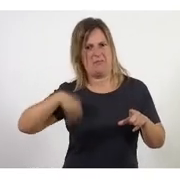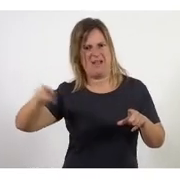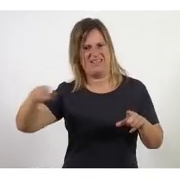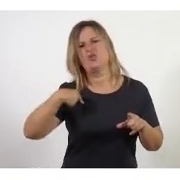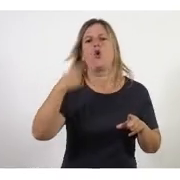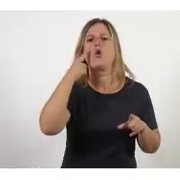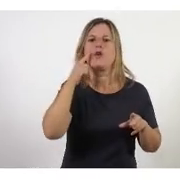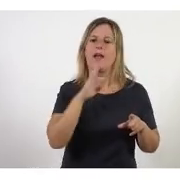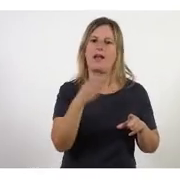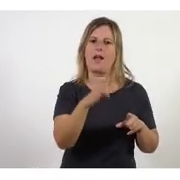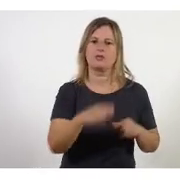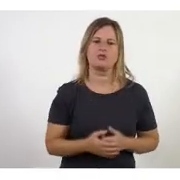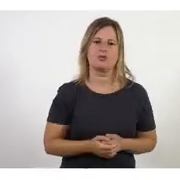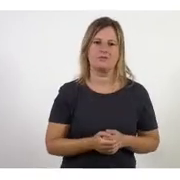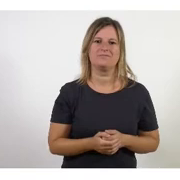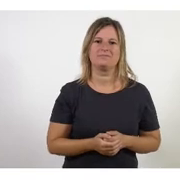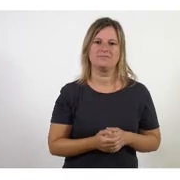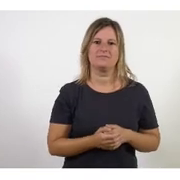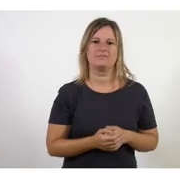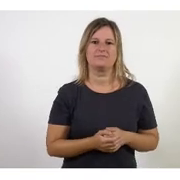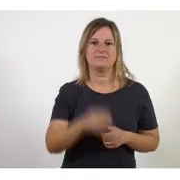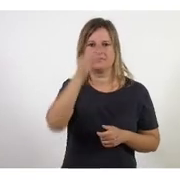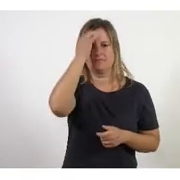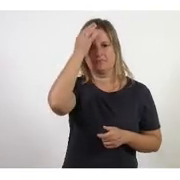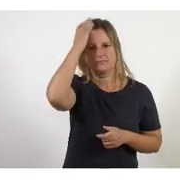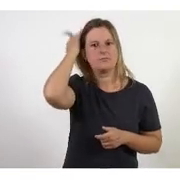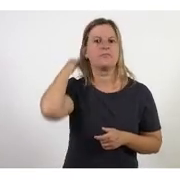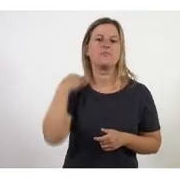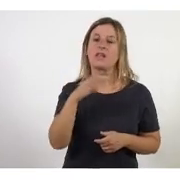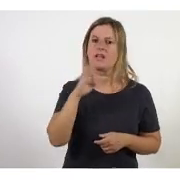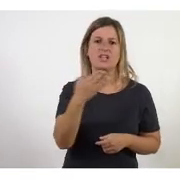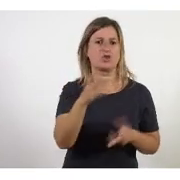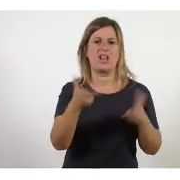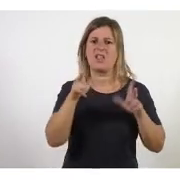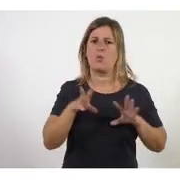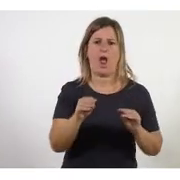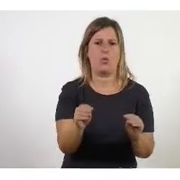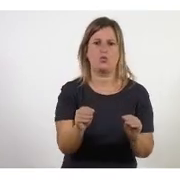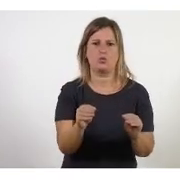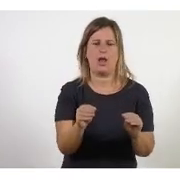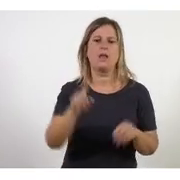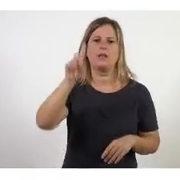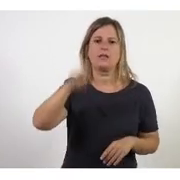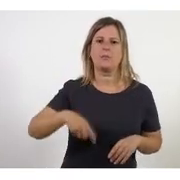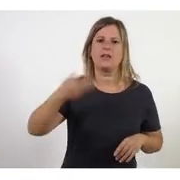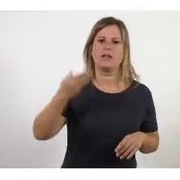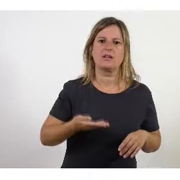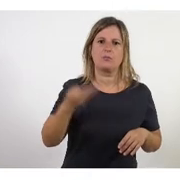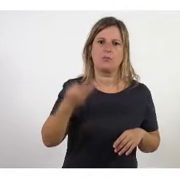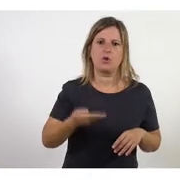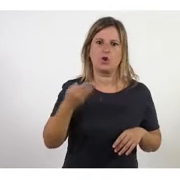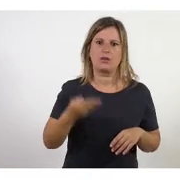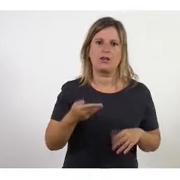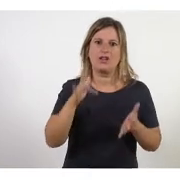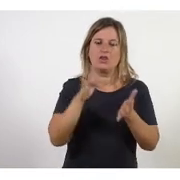conec, aquesta cançó l'he fet servir. Vale? Són cançons lliures. Els que pregunteu això, important, quan feu el